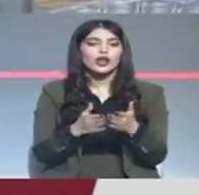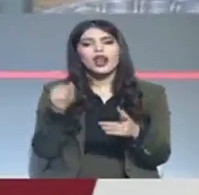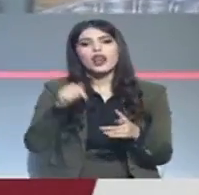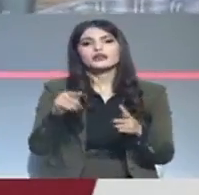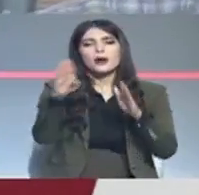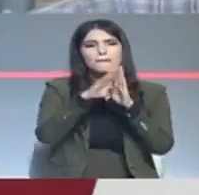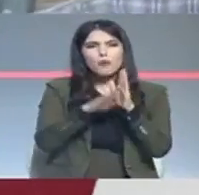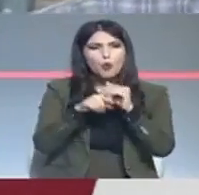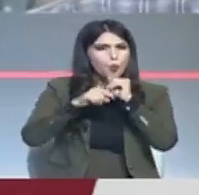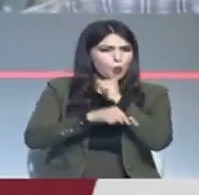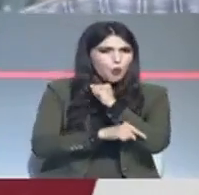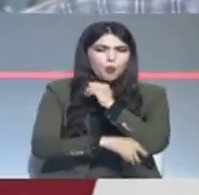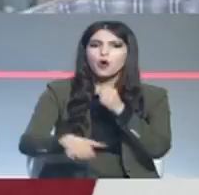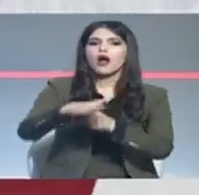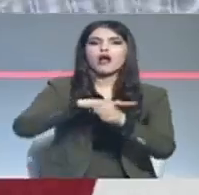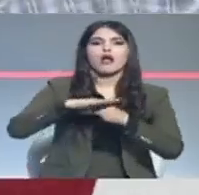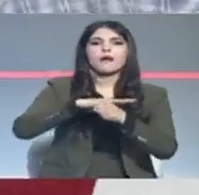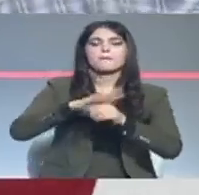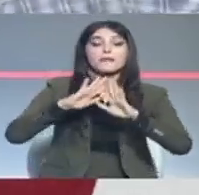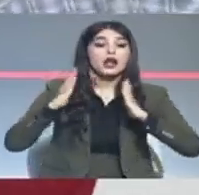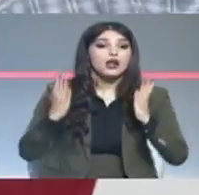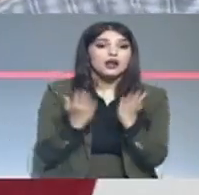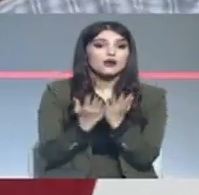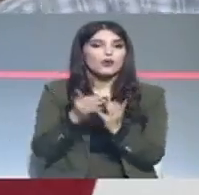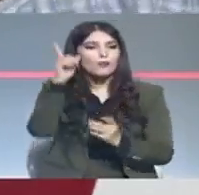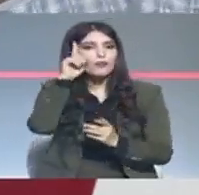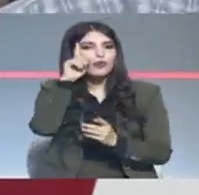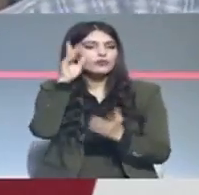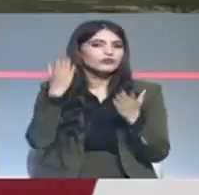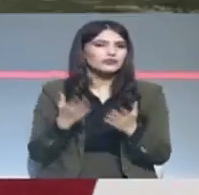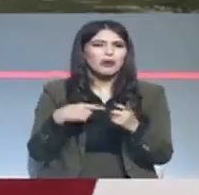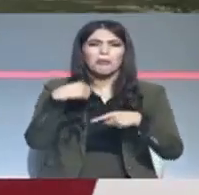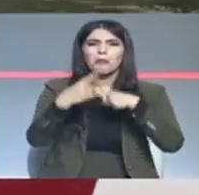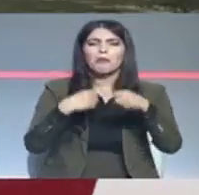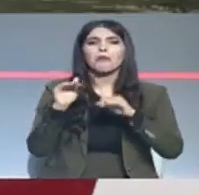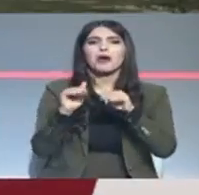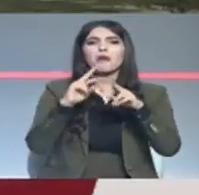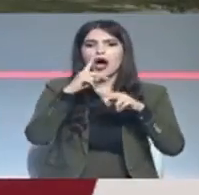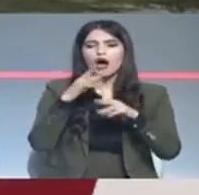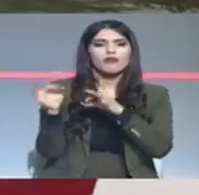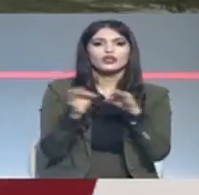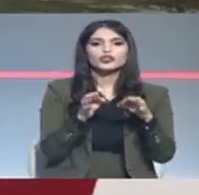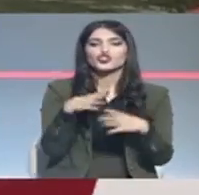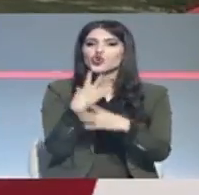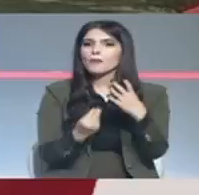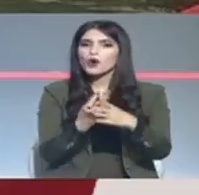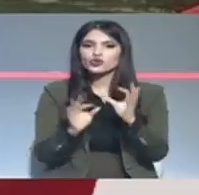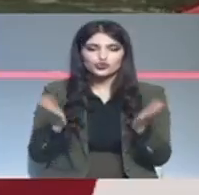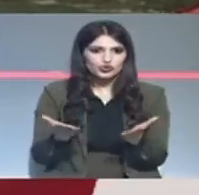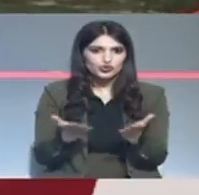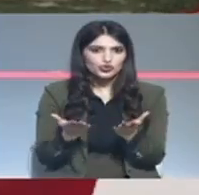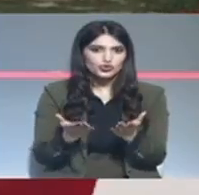عميق اه كامله وشامله الروتين اه ما ينقصنا هو شويه